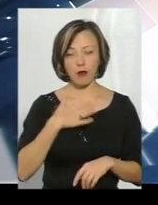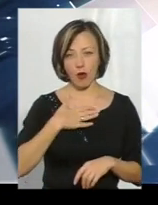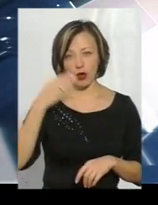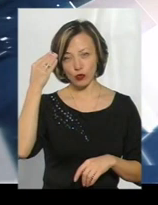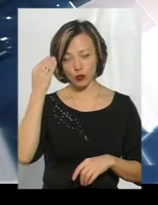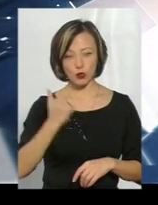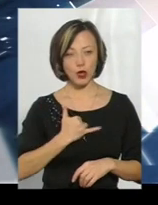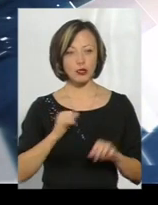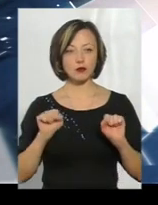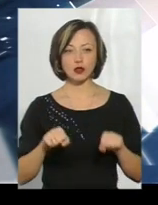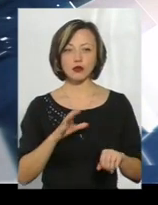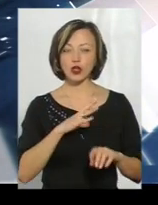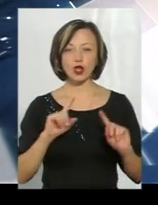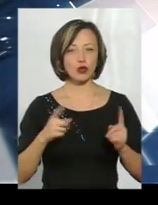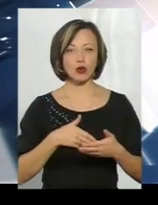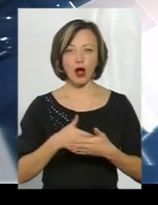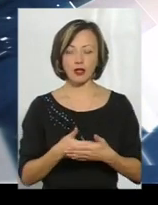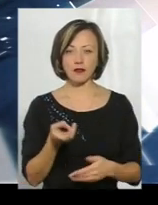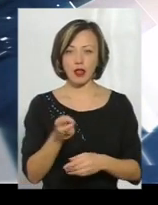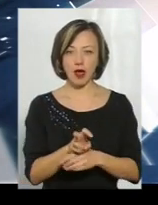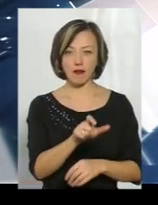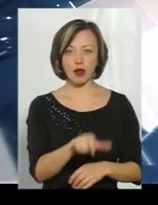нас може бути не дуже активна явка